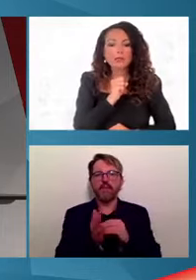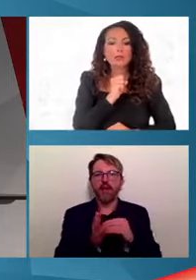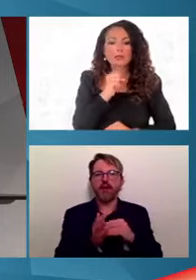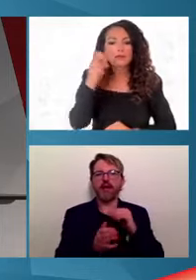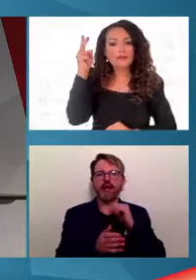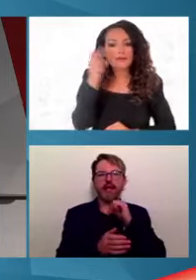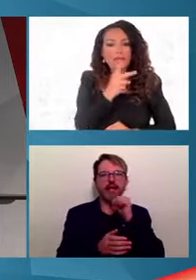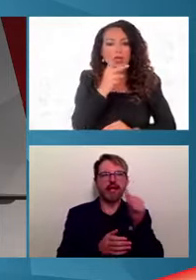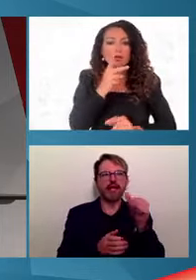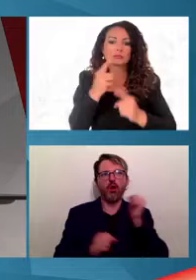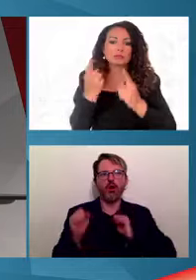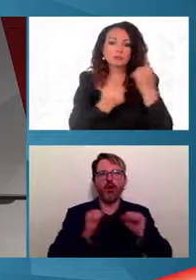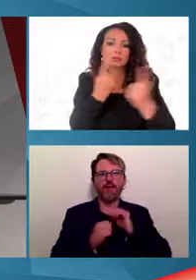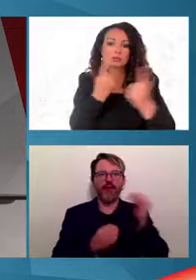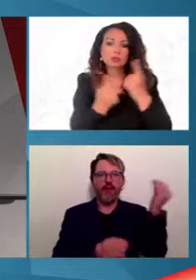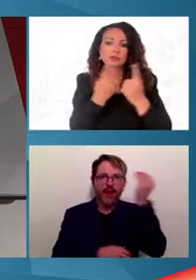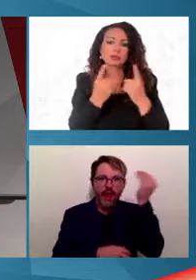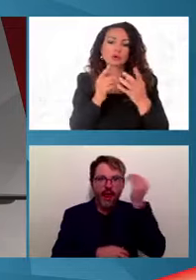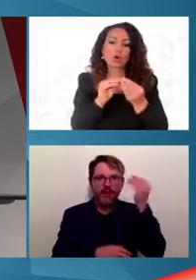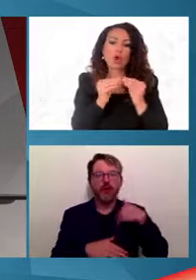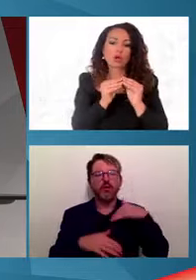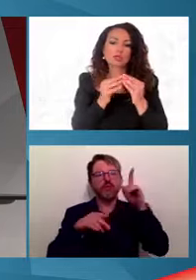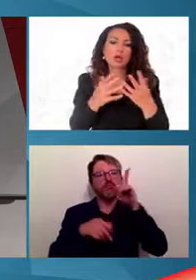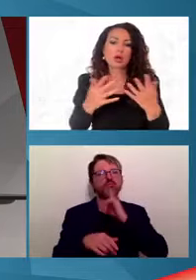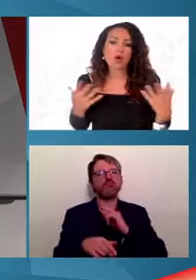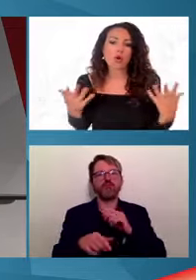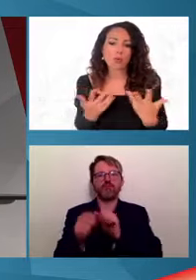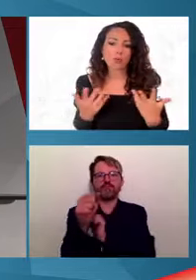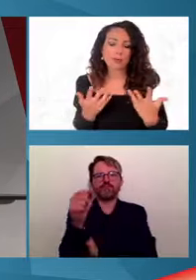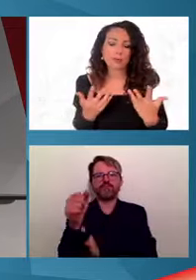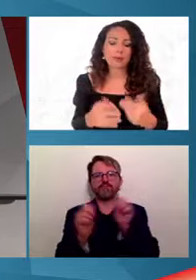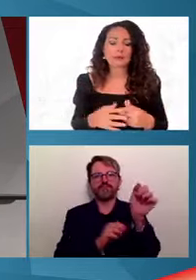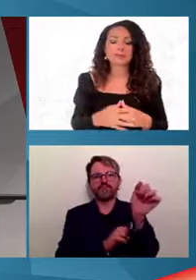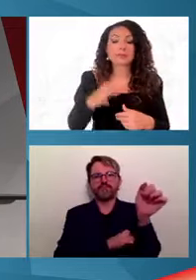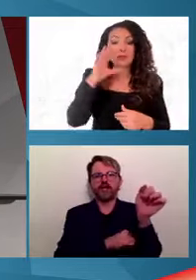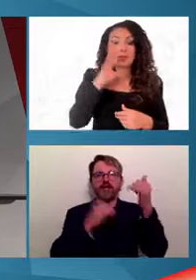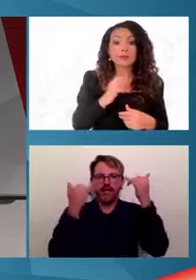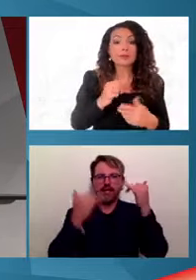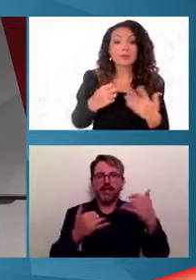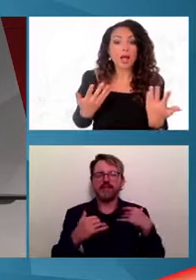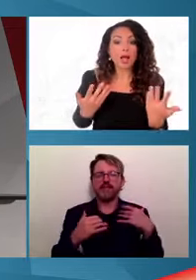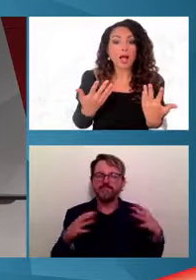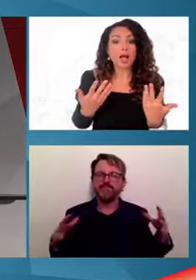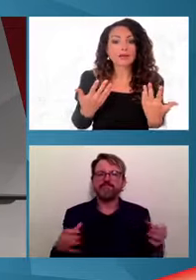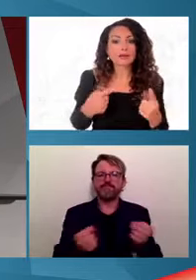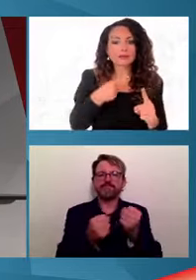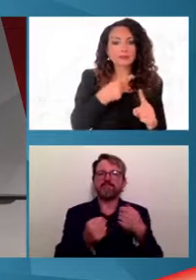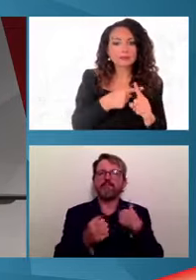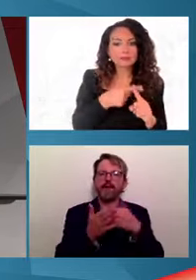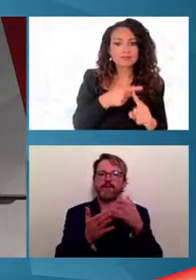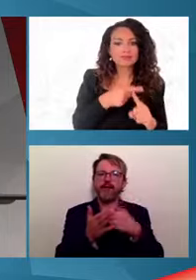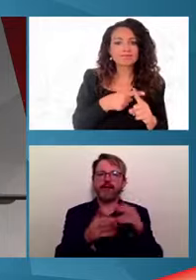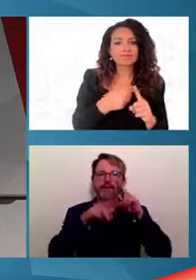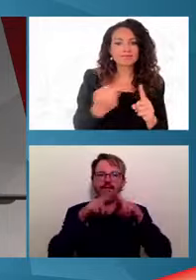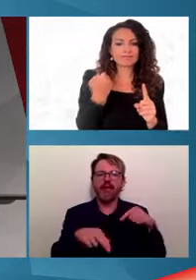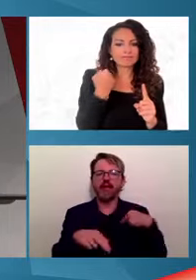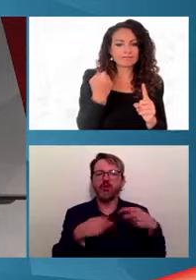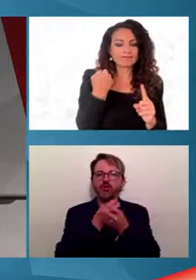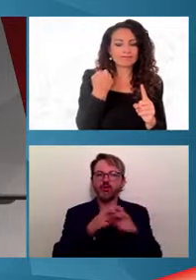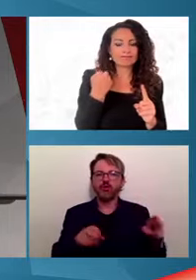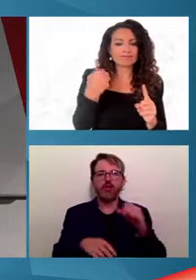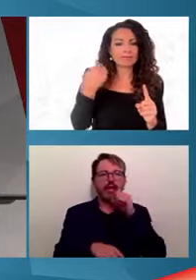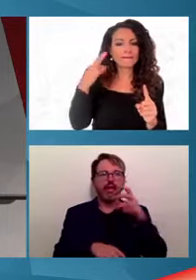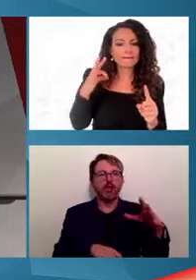eine Notwendigkeit, die Ärmel hochzustürzen und zu sagen, wir packen das weiterhin an, denn wenn es Südtirol nicht schafft, trotz